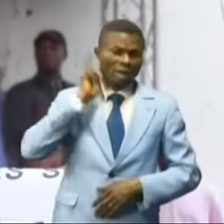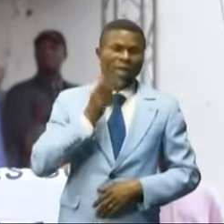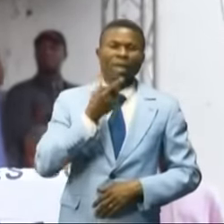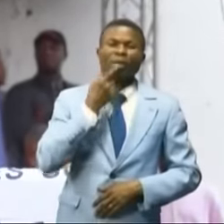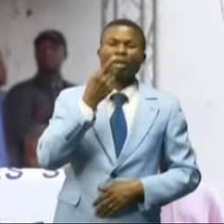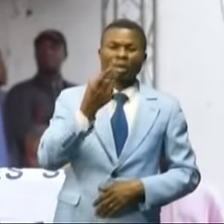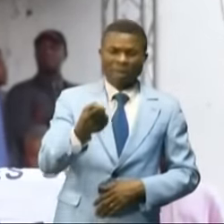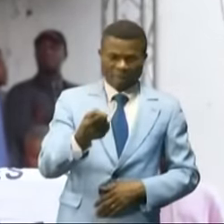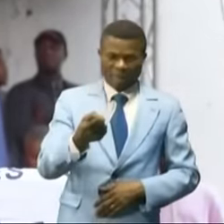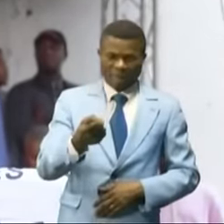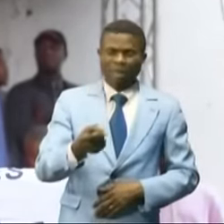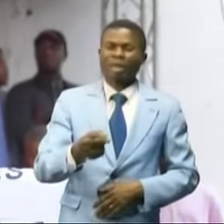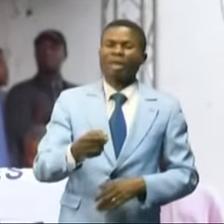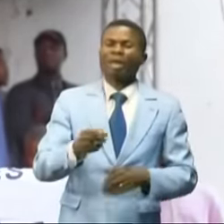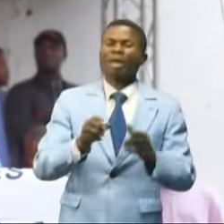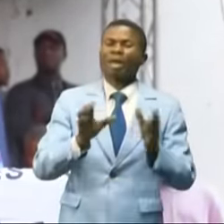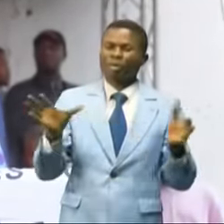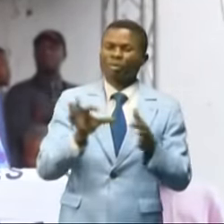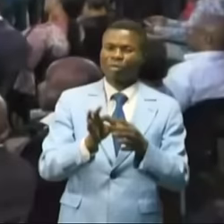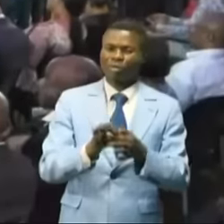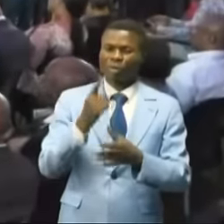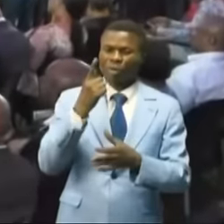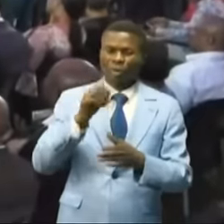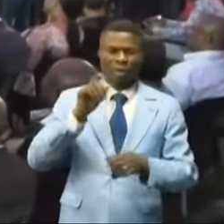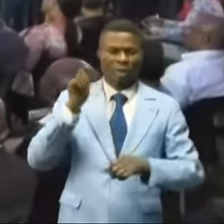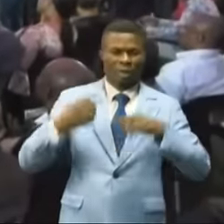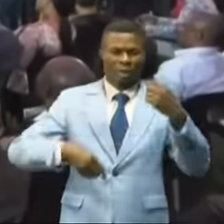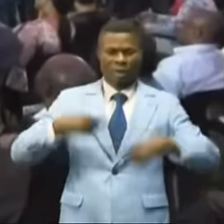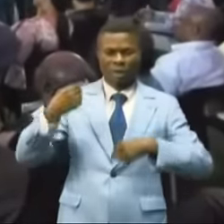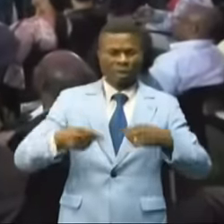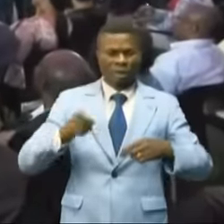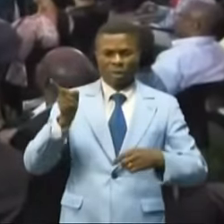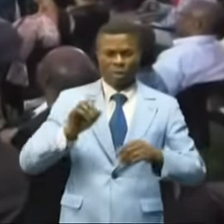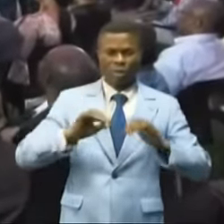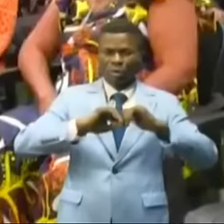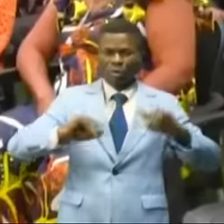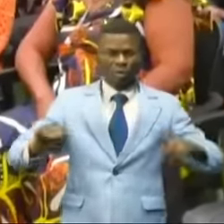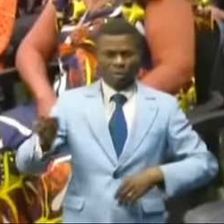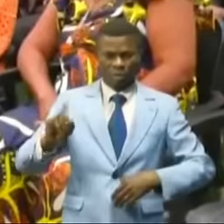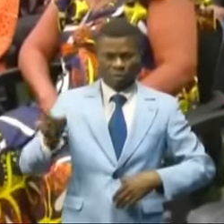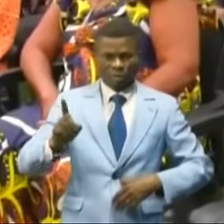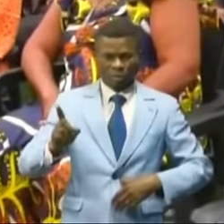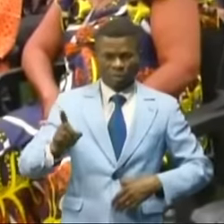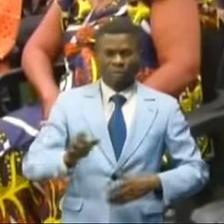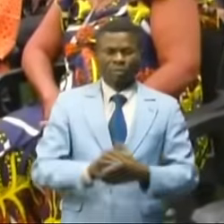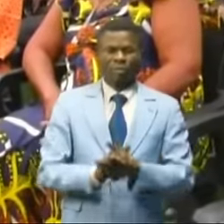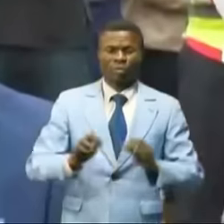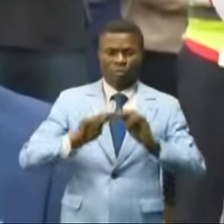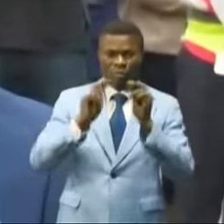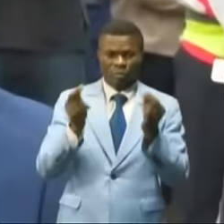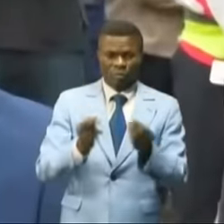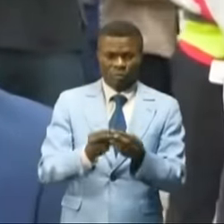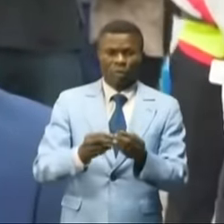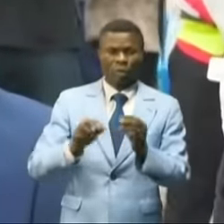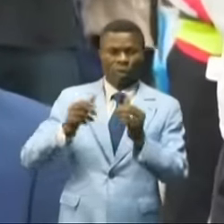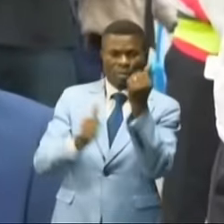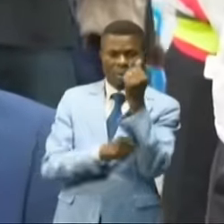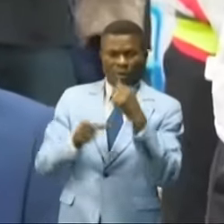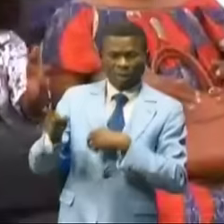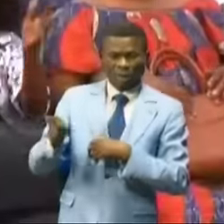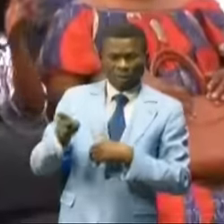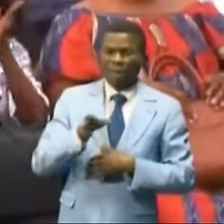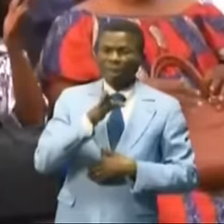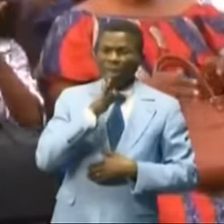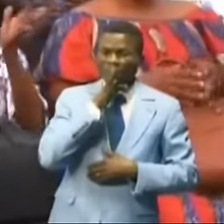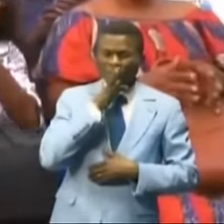les qualifie de mise en scène. Le secrétaire général fustige les comportements de certains cadres du parti qu'il qualifie